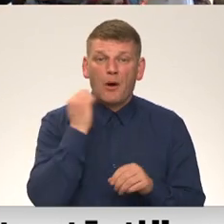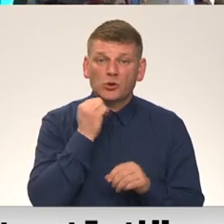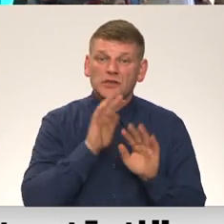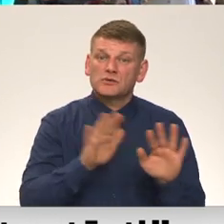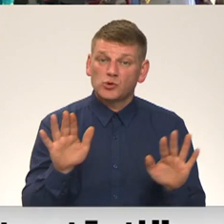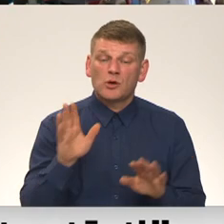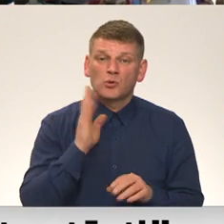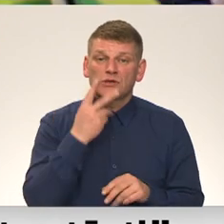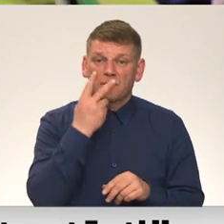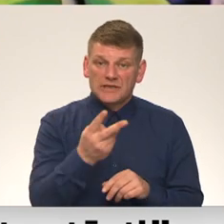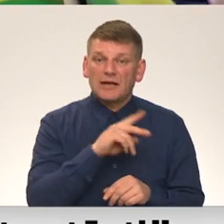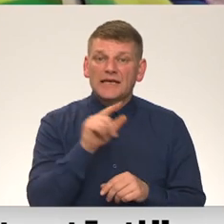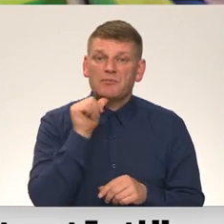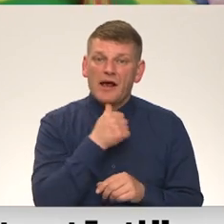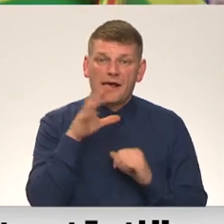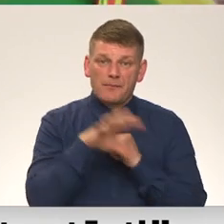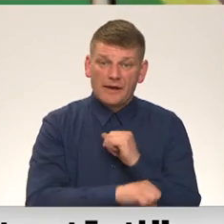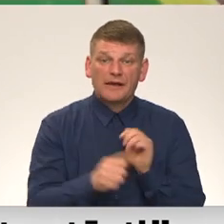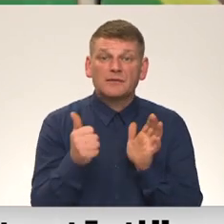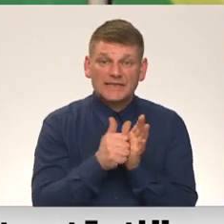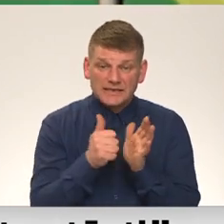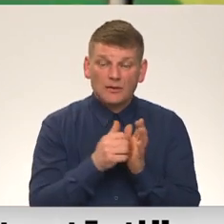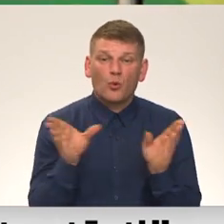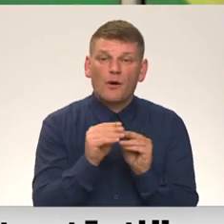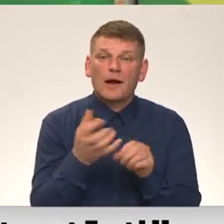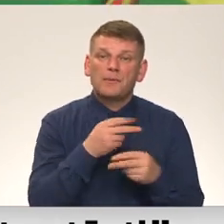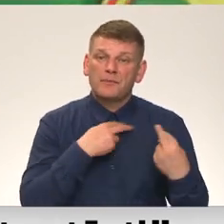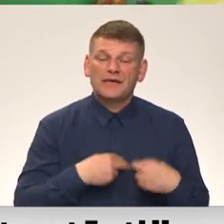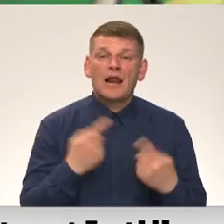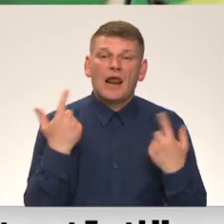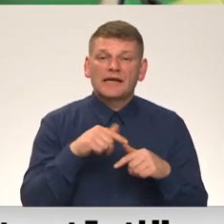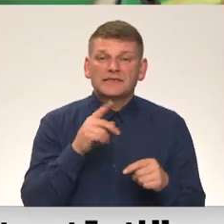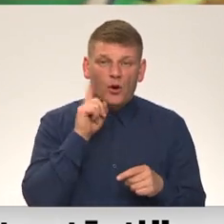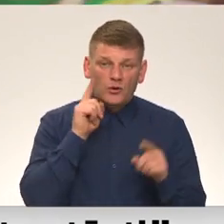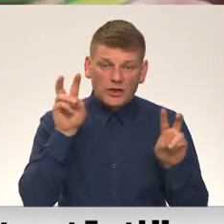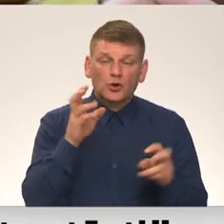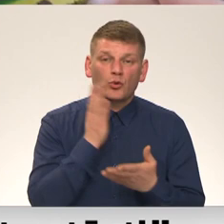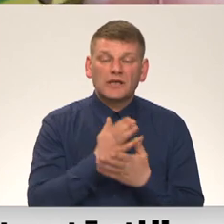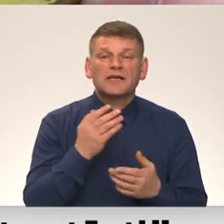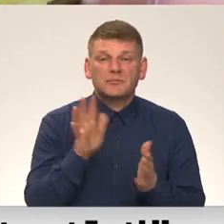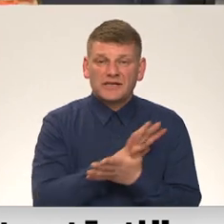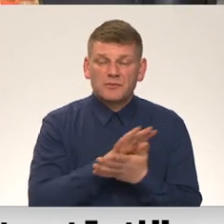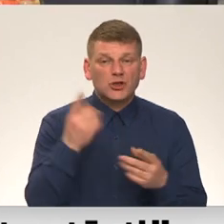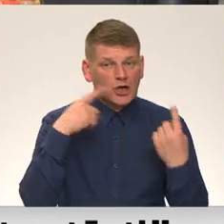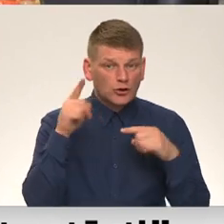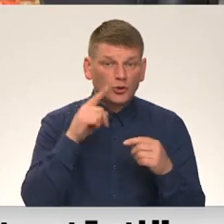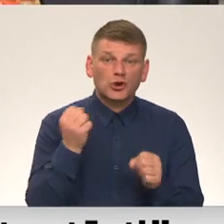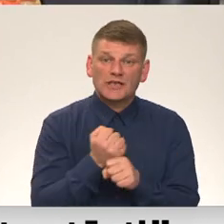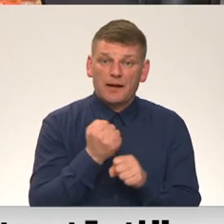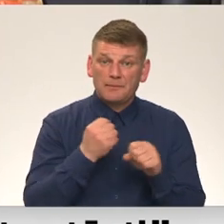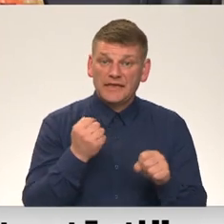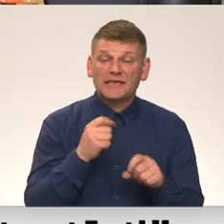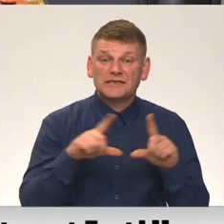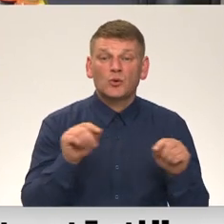būs apskatāma līdz maija beigām. Sestdienās kopā ar biedrību laiks jauniešiem notiks bezmaksas radošās darbnīcas, bet